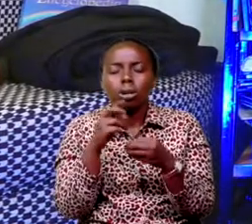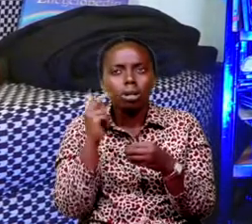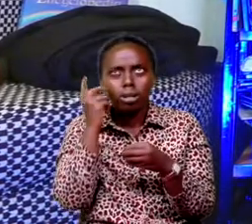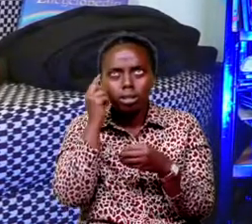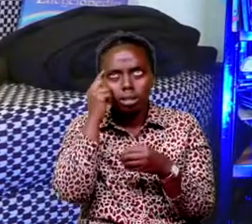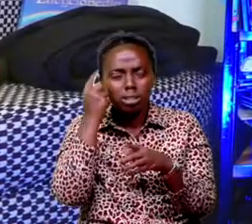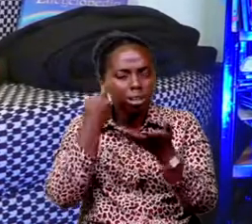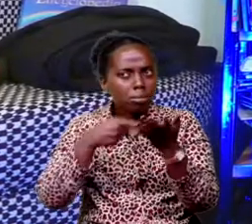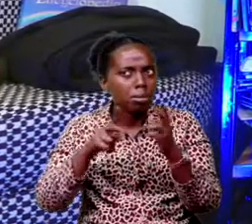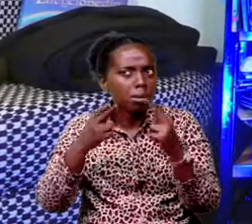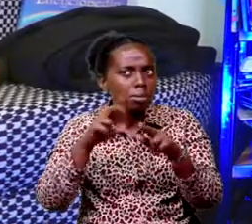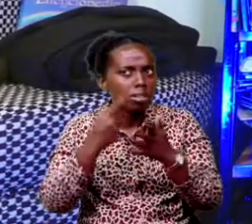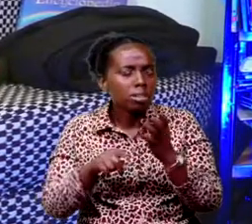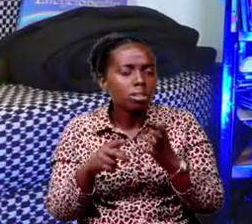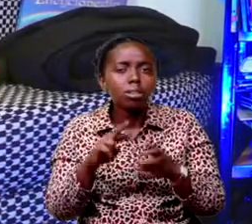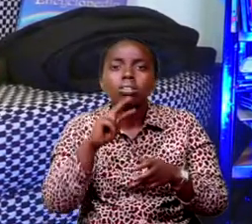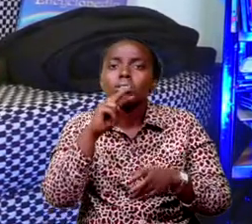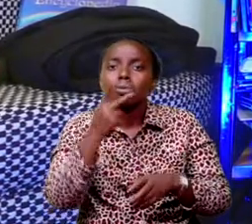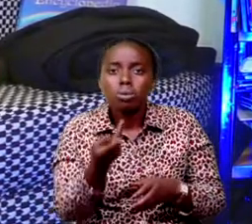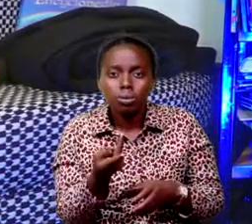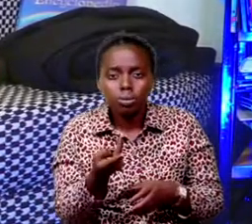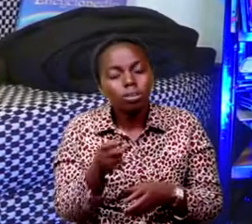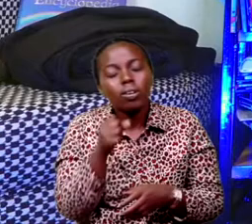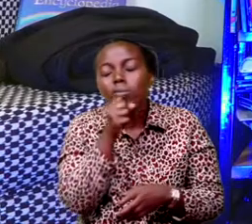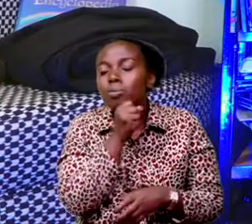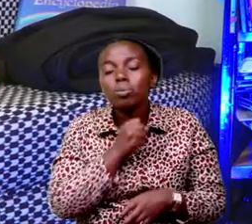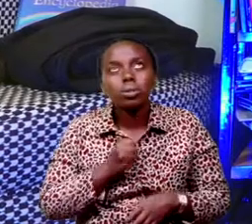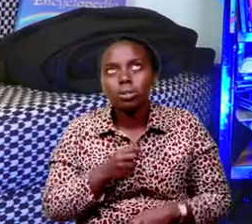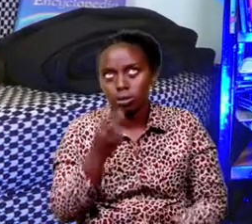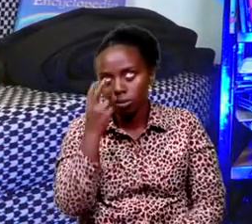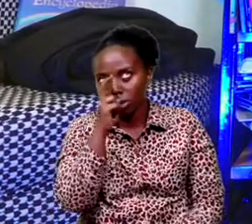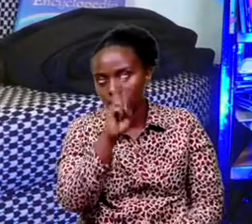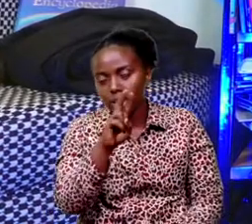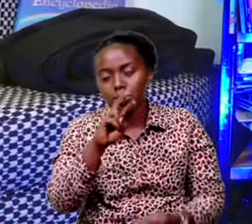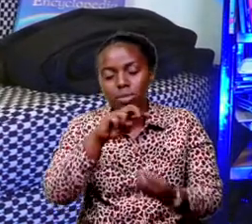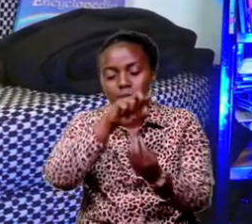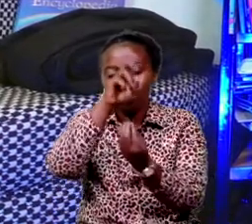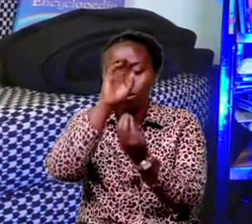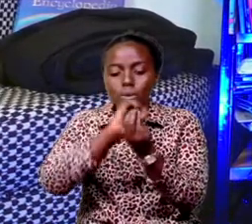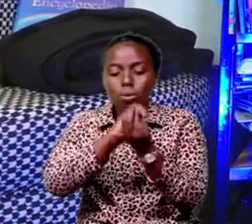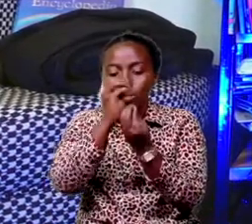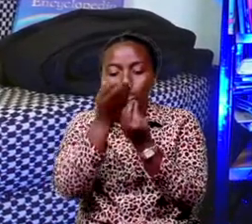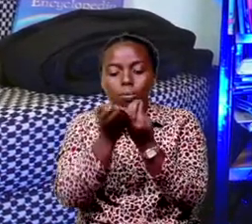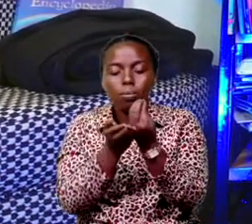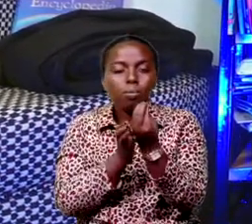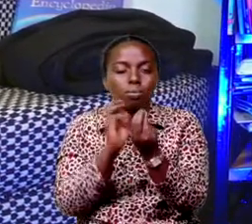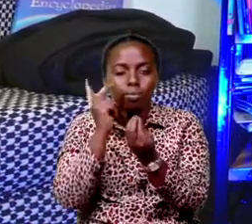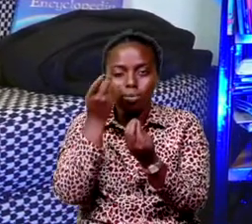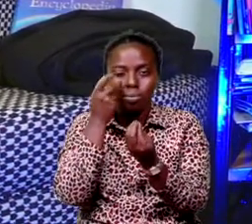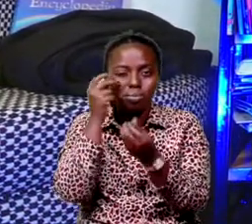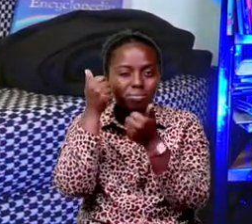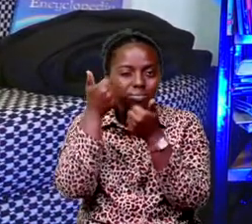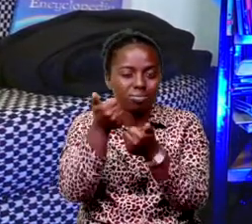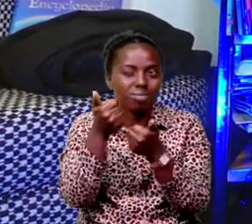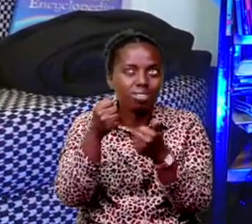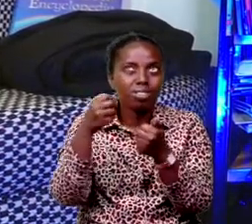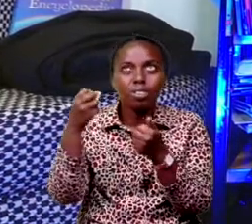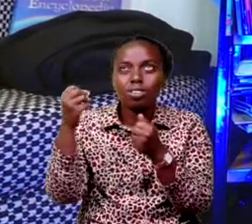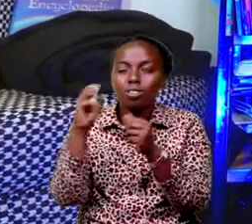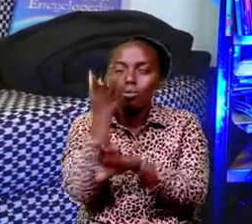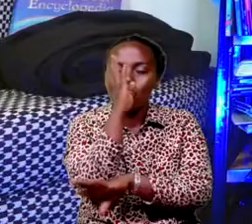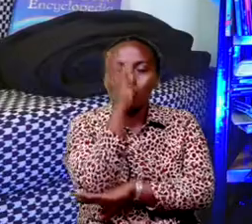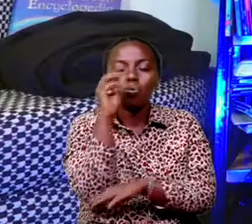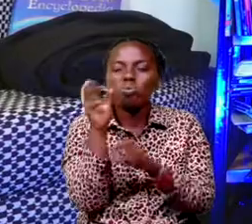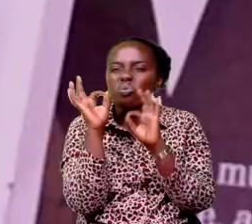yabaye imineke niko kumusubiza ati mukecuru twarebye ipapayi tubona ukuntu zisa neza wagira ngo n'imitako